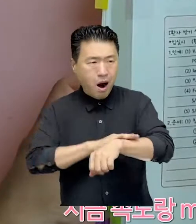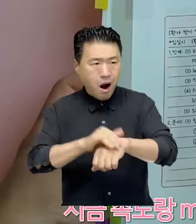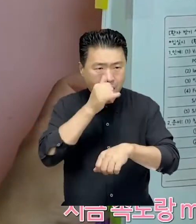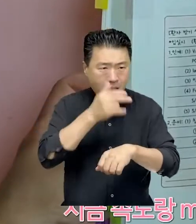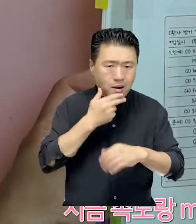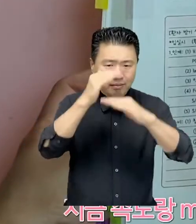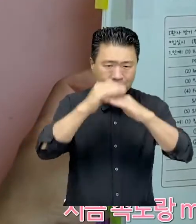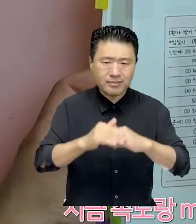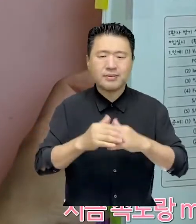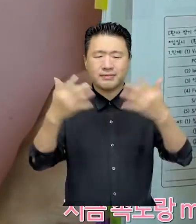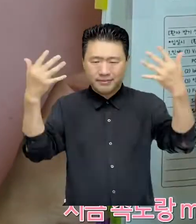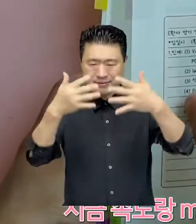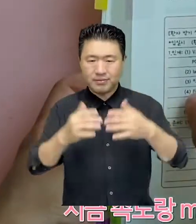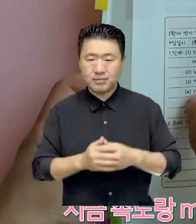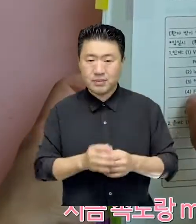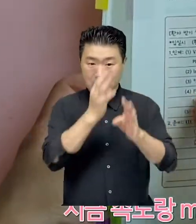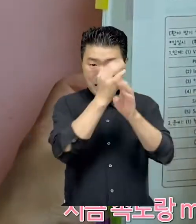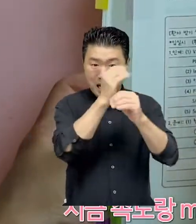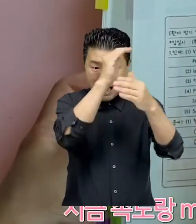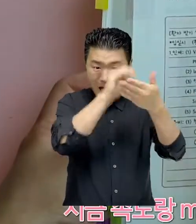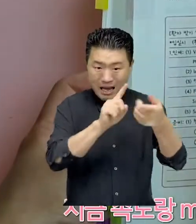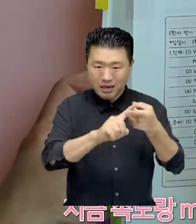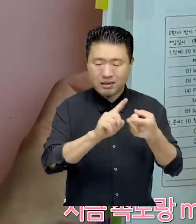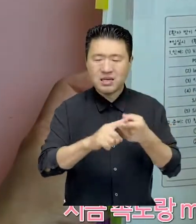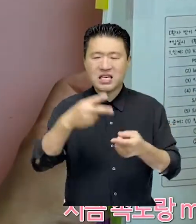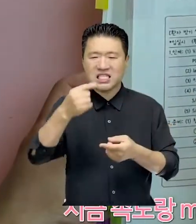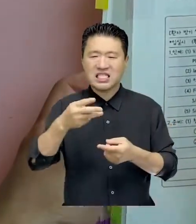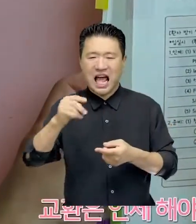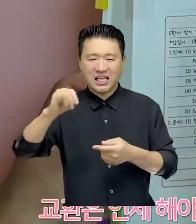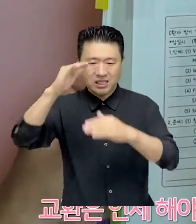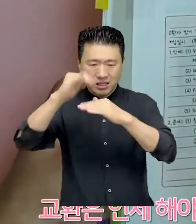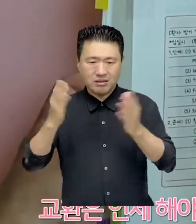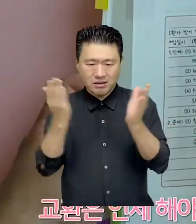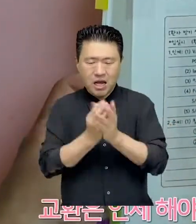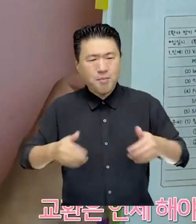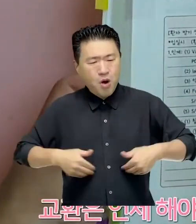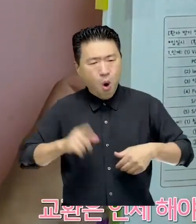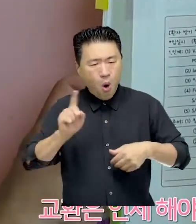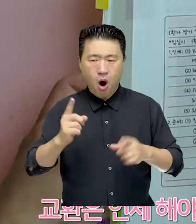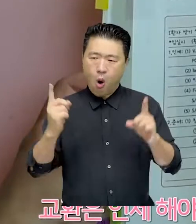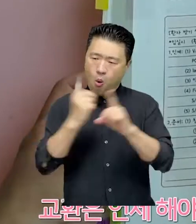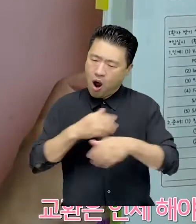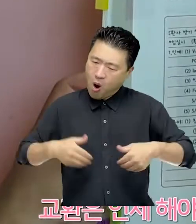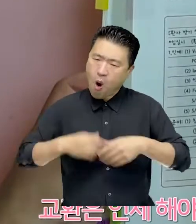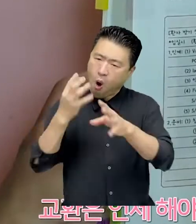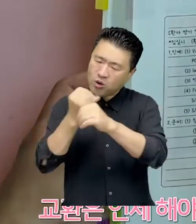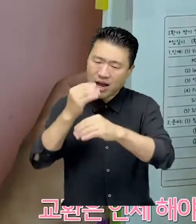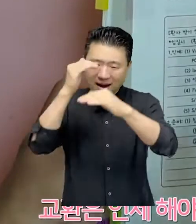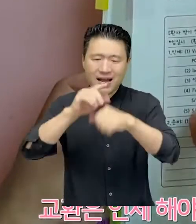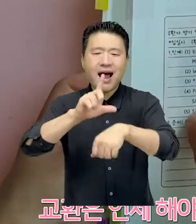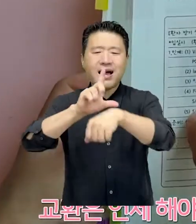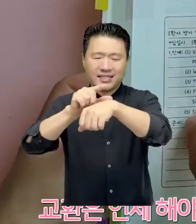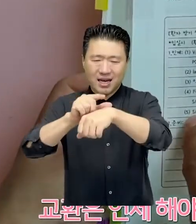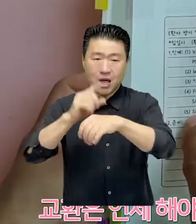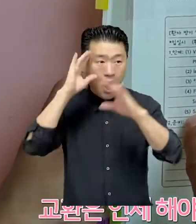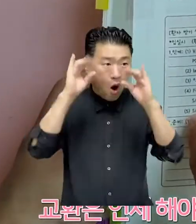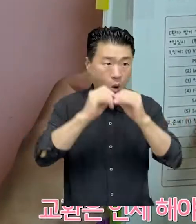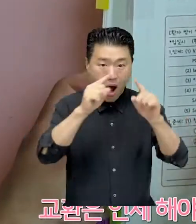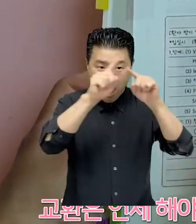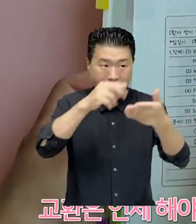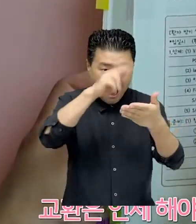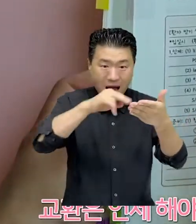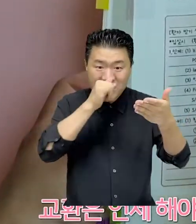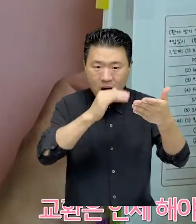믹스폼은 어떻게 되어 있는지, 라인을 가지고 있으면 날짜 확인하고 드레싱 해야 되는지, 교환은 언제 해야 되는지,